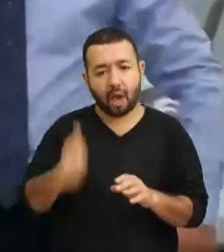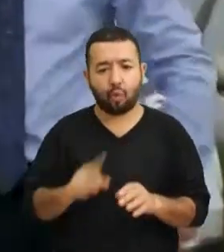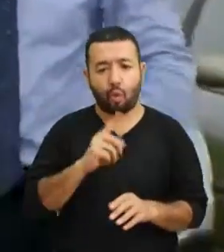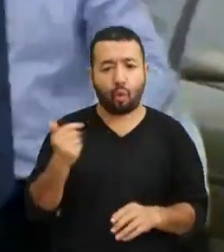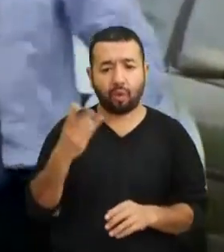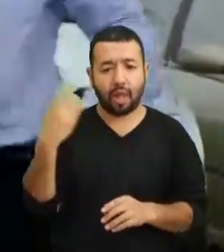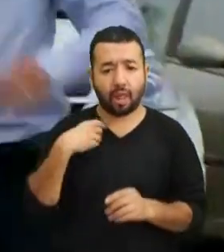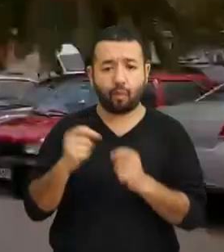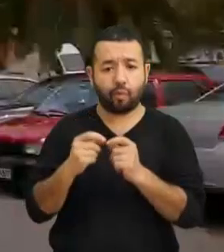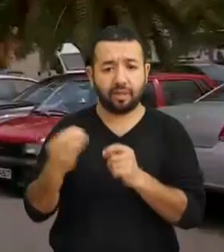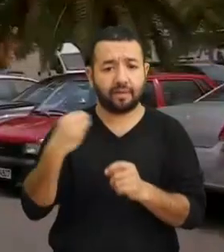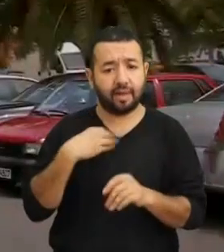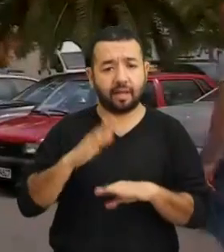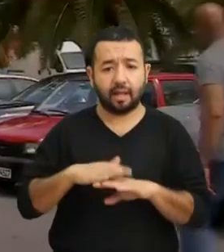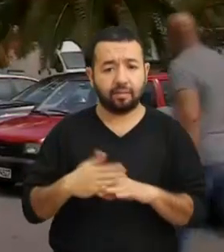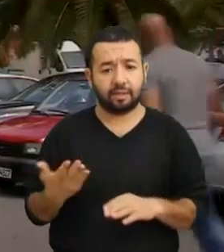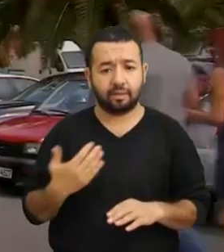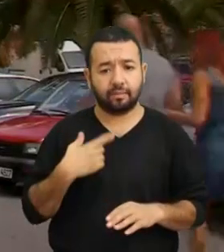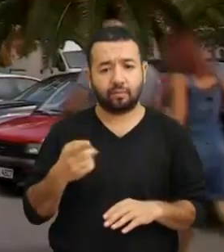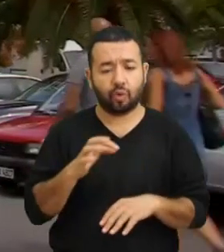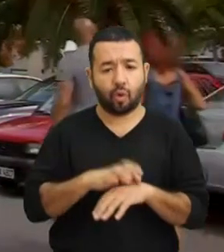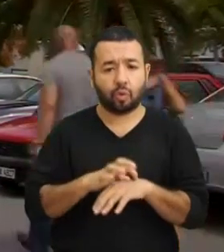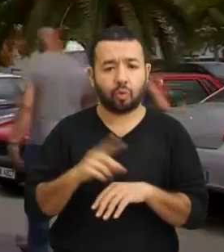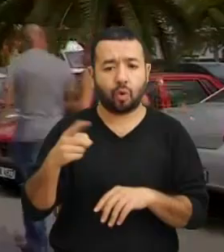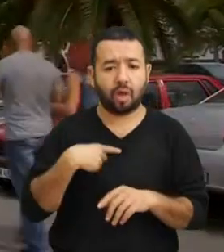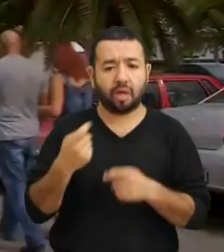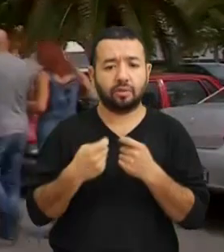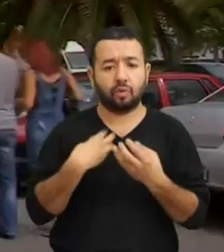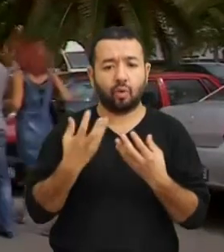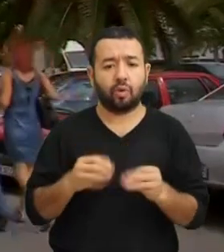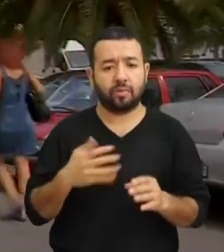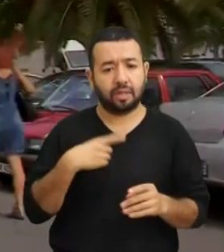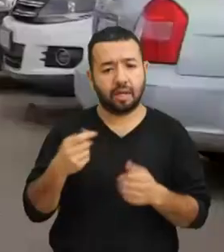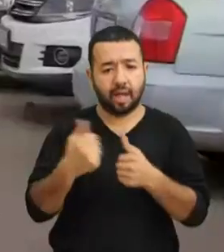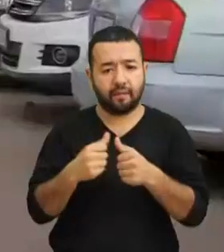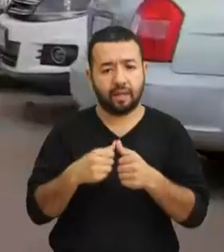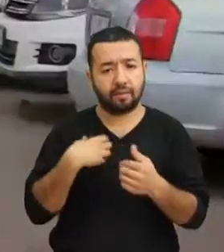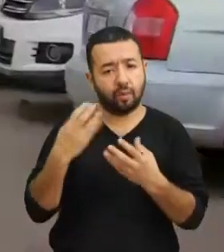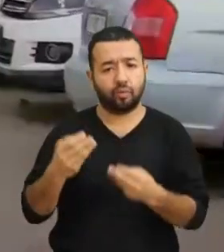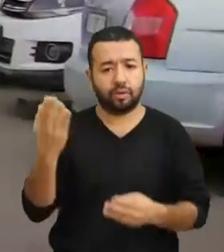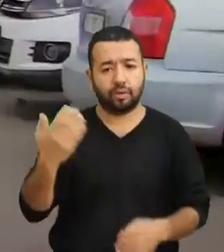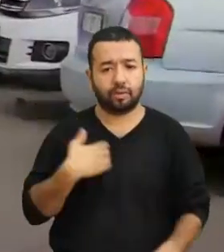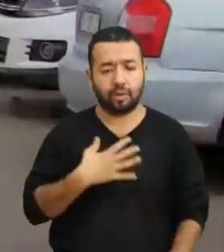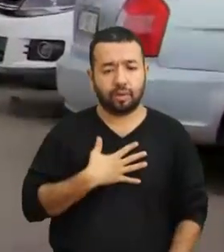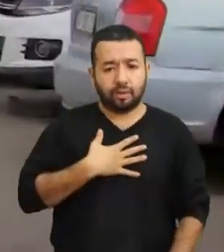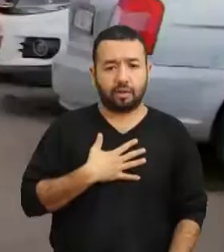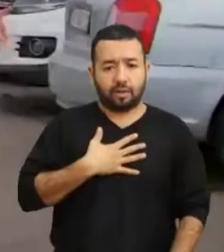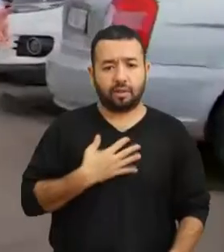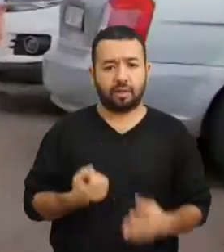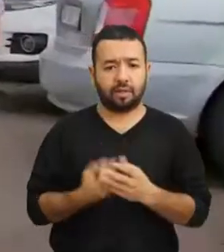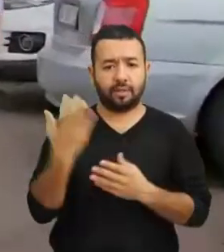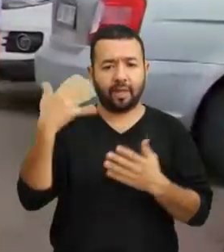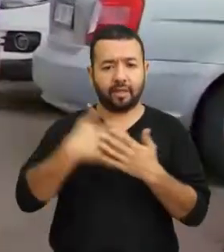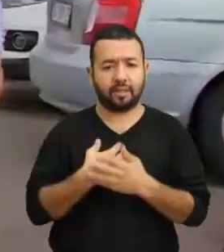bulmaca sözdürmeye kalkışsın? Otoparktalar. Abi bunu doktor da paklamadı ben sana söyleyeyim bari. Ne yapsak, evlendirsek mi? Ya bu hıçkırık nedir arkadaşlar? Sabahtan